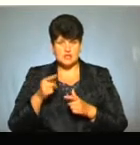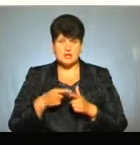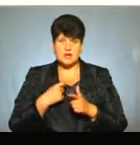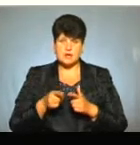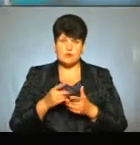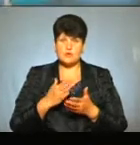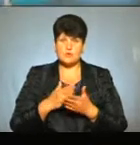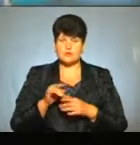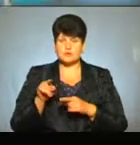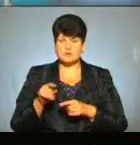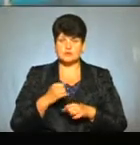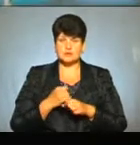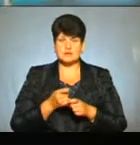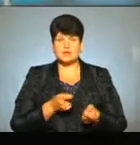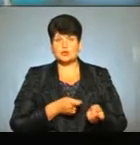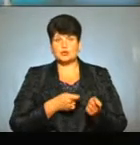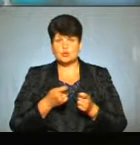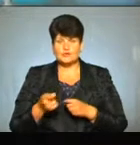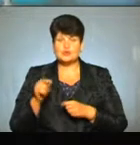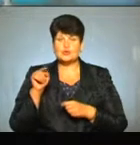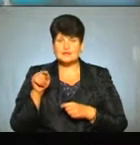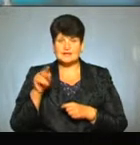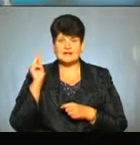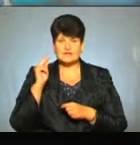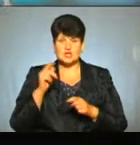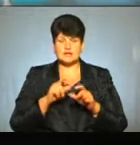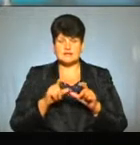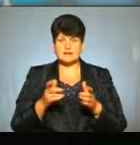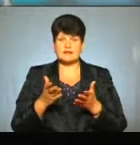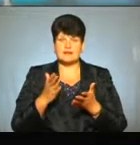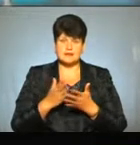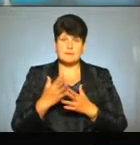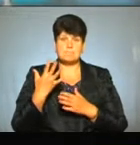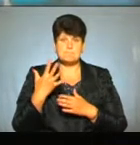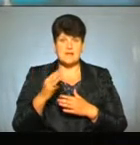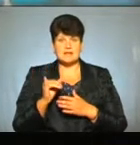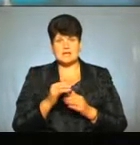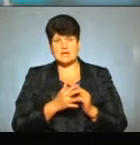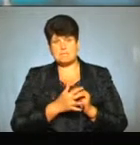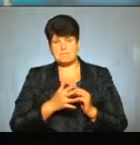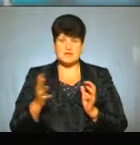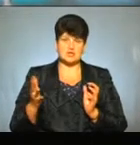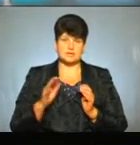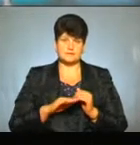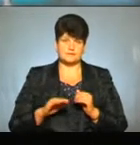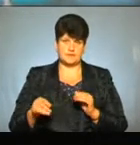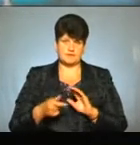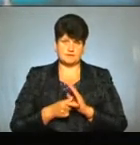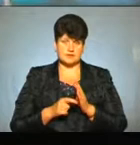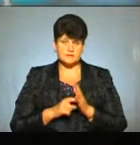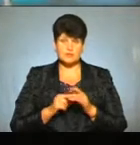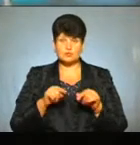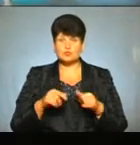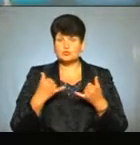або мають їм здійснити довіз до тих навчальних закладів, де є 5 і більше учнів у класі. Тому